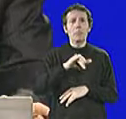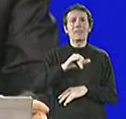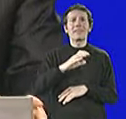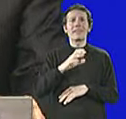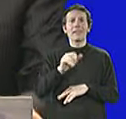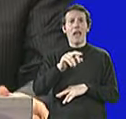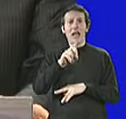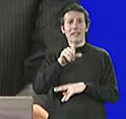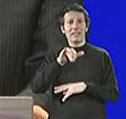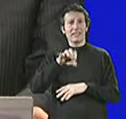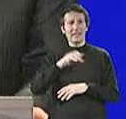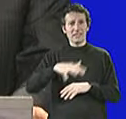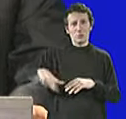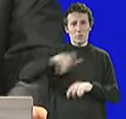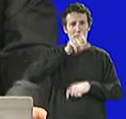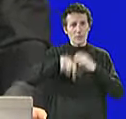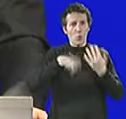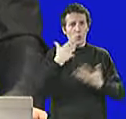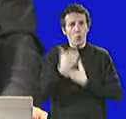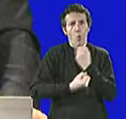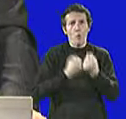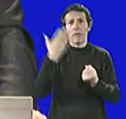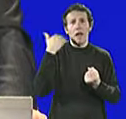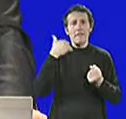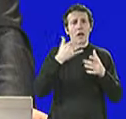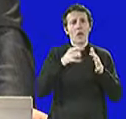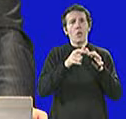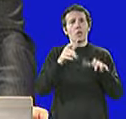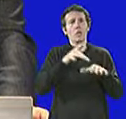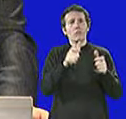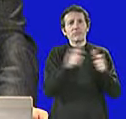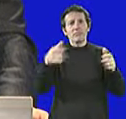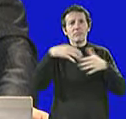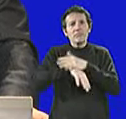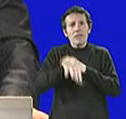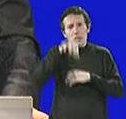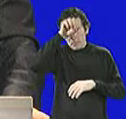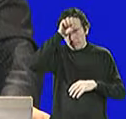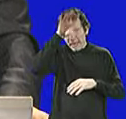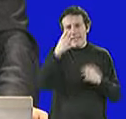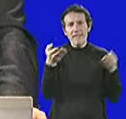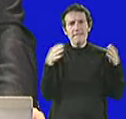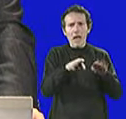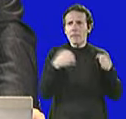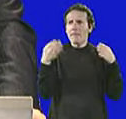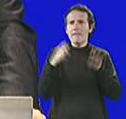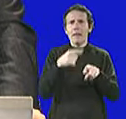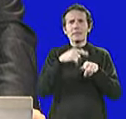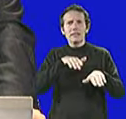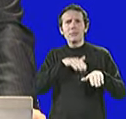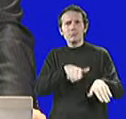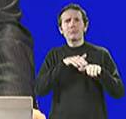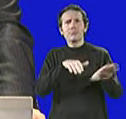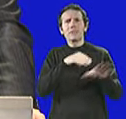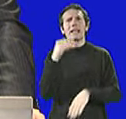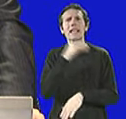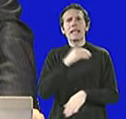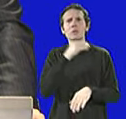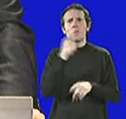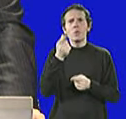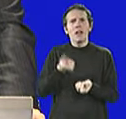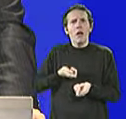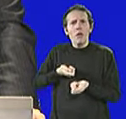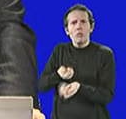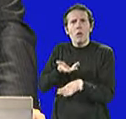souvenir douloureux de la fermeture des mines, de la fermeture des ateliers de tissage et des hauts fourneaux ne vous a pas